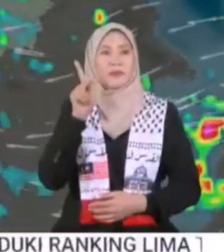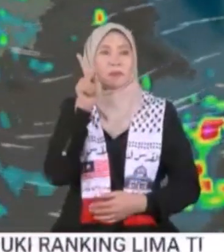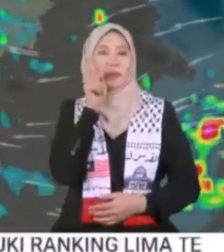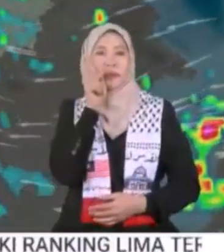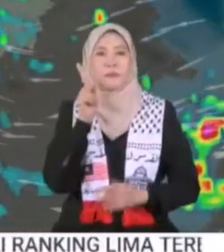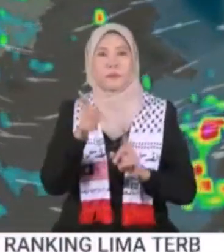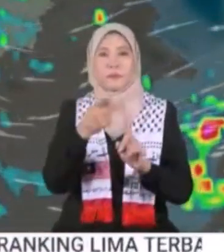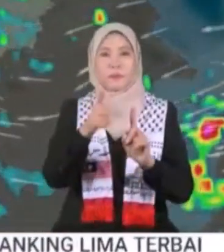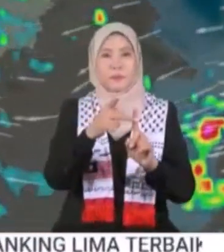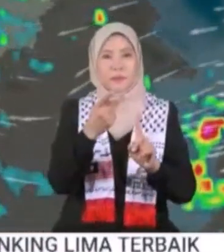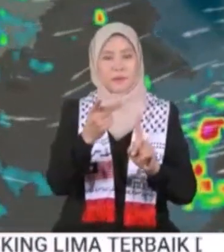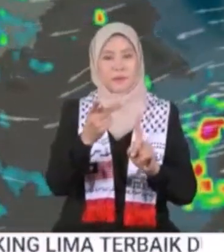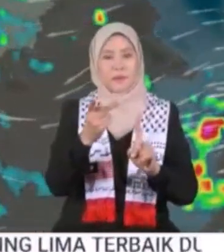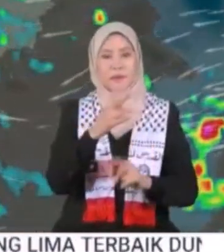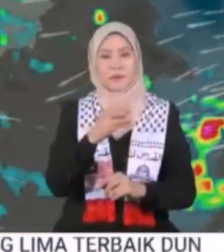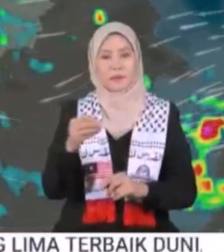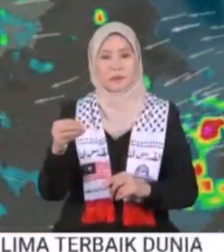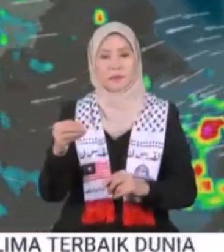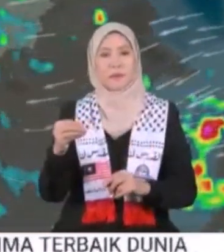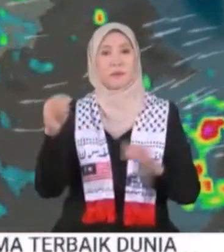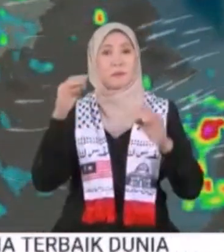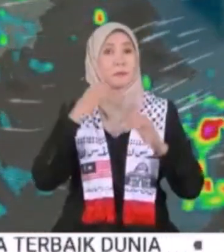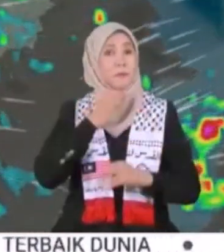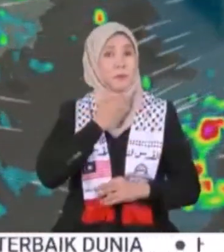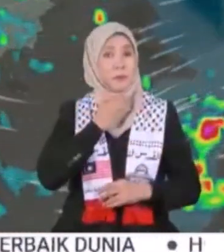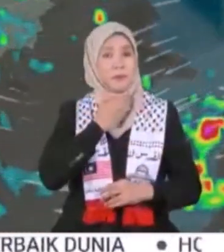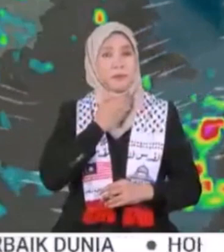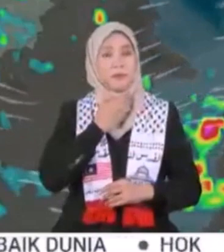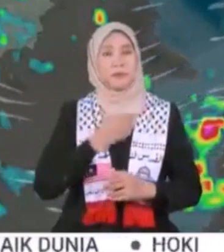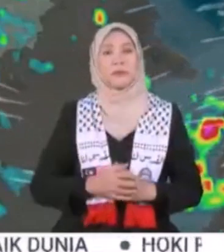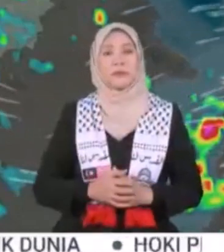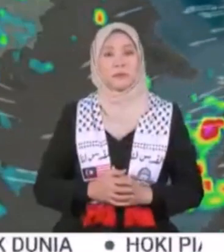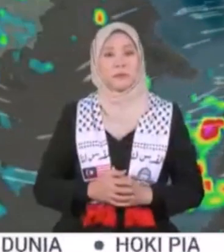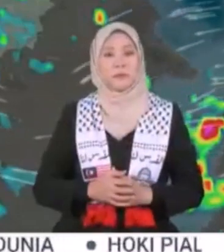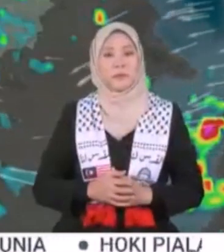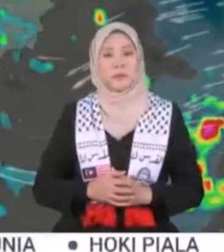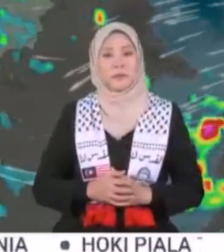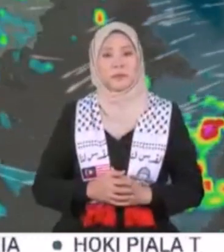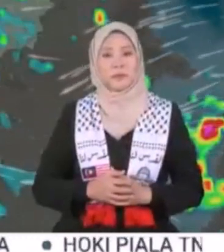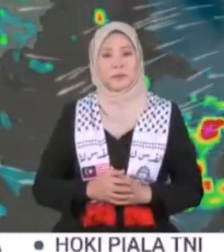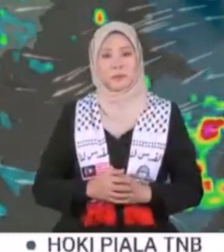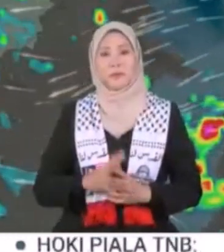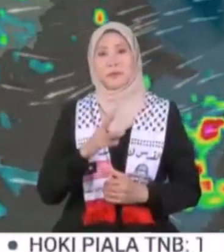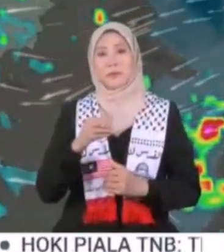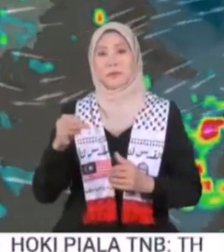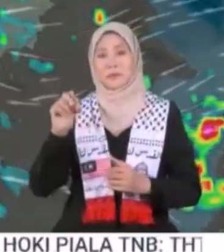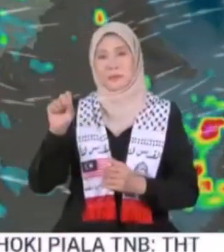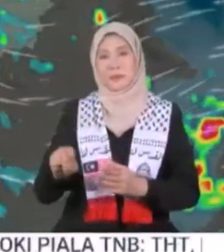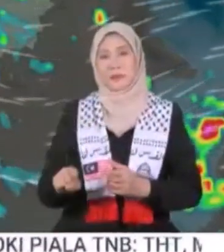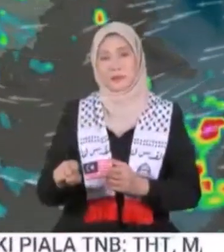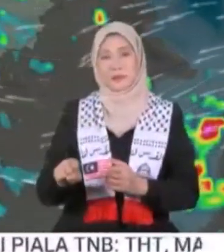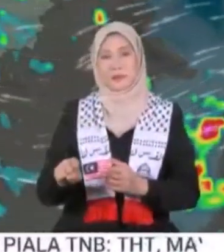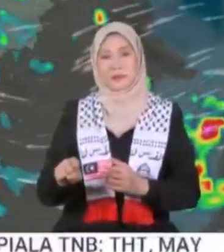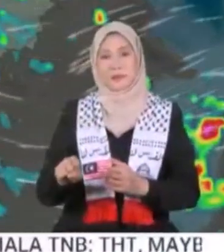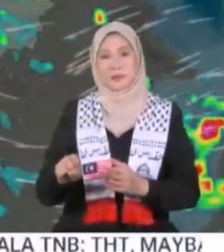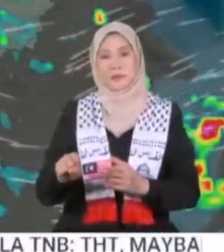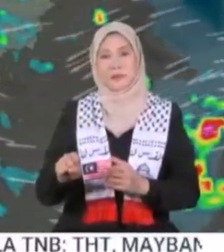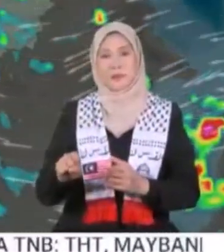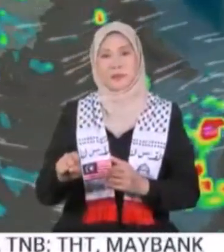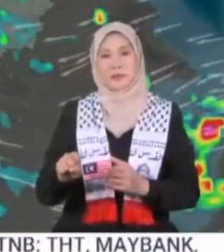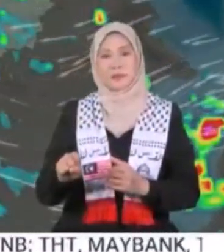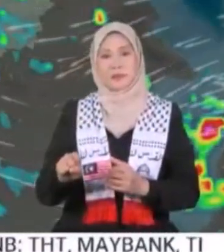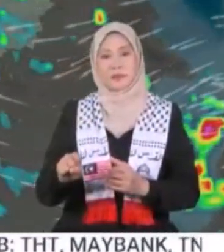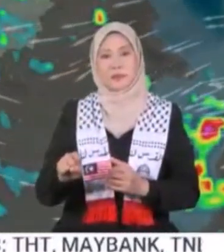Kedah, Pulau Pinang dan juga di bahagian pedalaman negeri Perak dan juga di kebanyakan kawasan di bahagian selatan dan juga